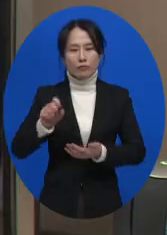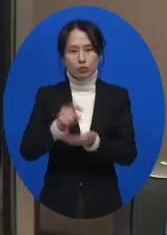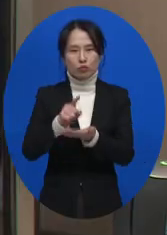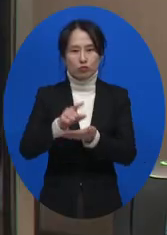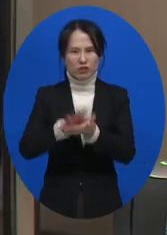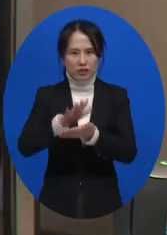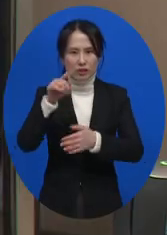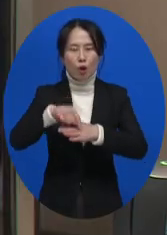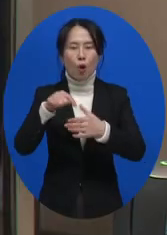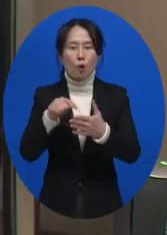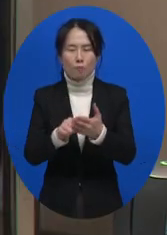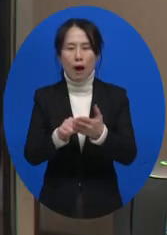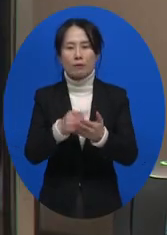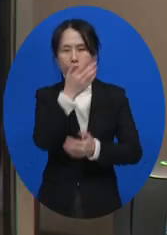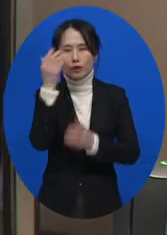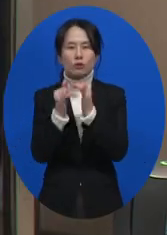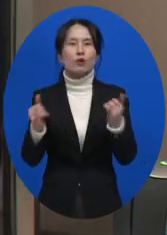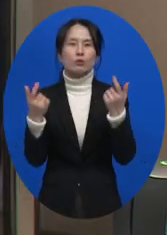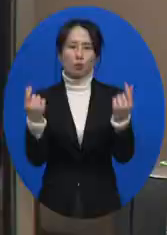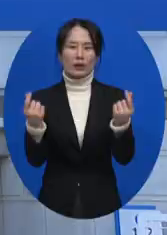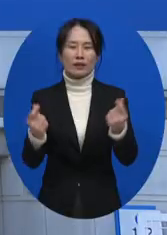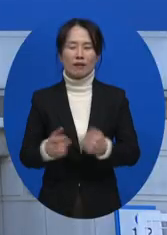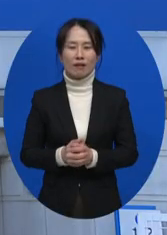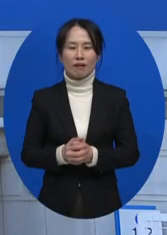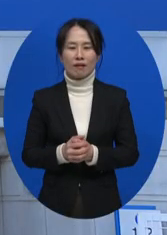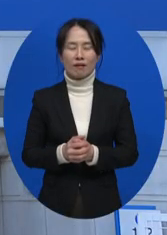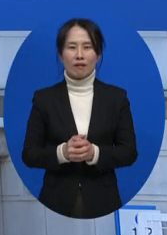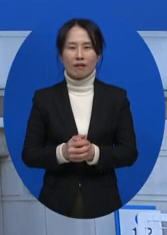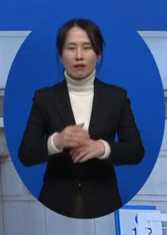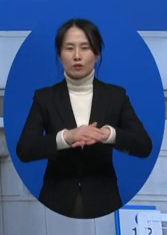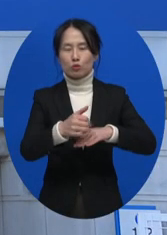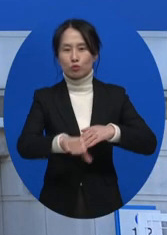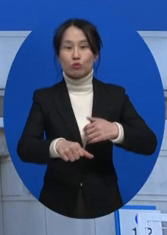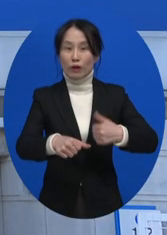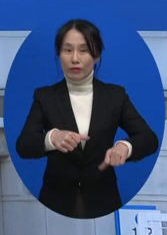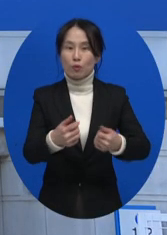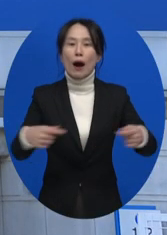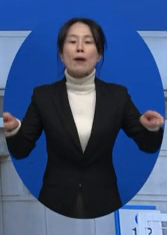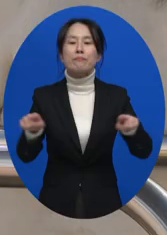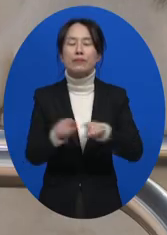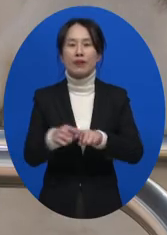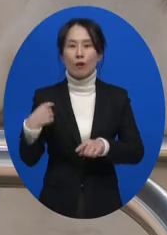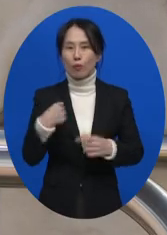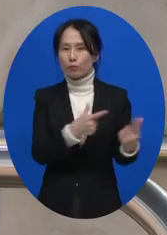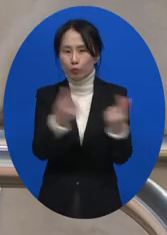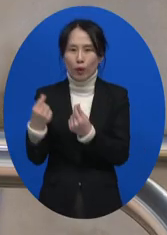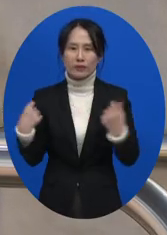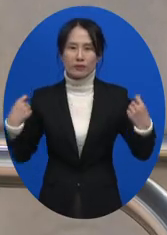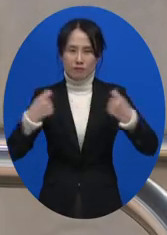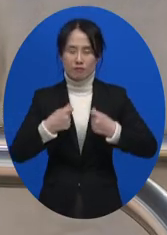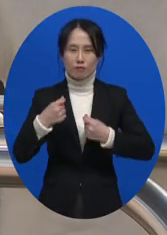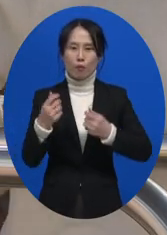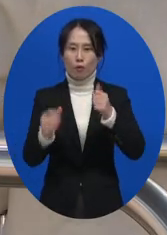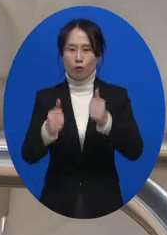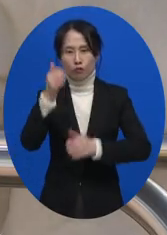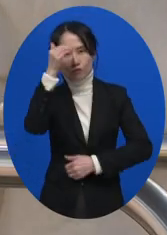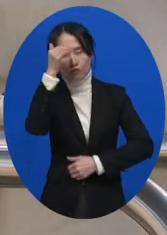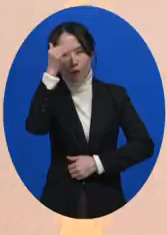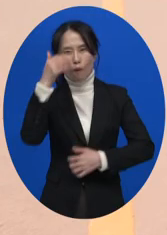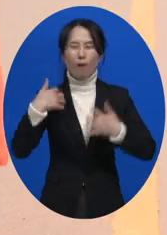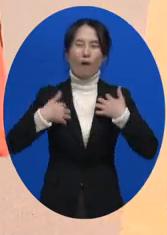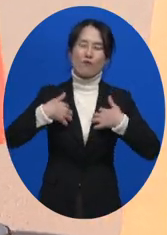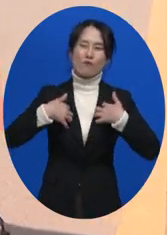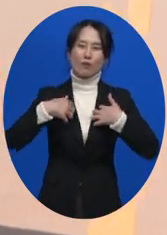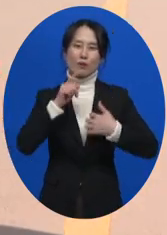대한 열정만큼은 여느 청년 못지않습니다. 아들, 손주와 3대가 함께 유니폼을 맞춰 입고 경기를 관람하는 게